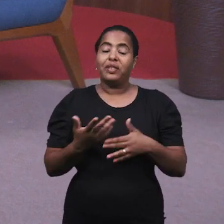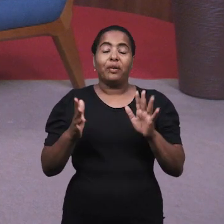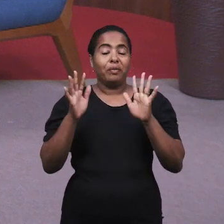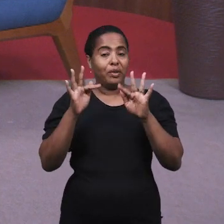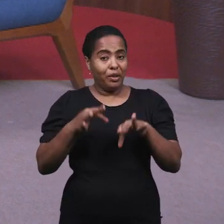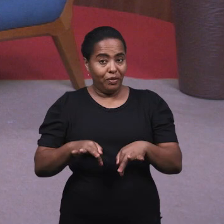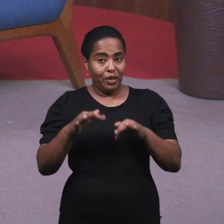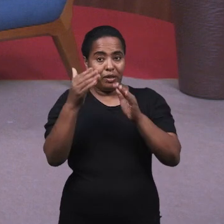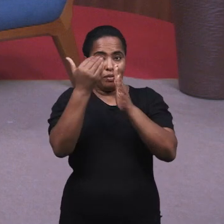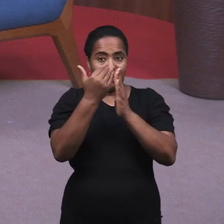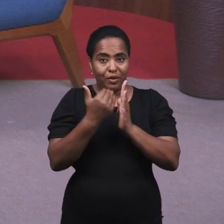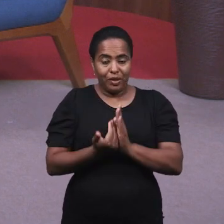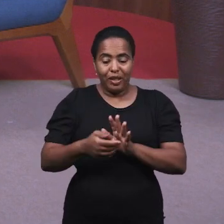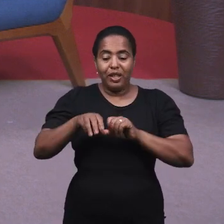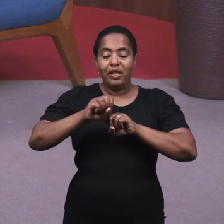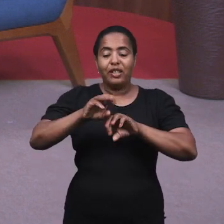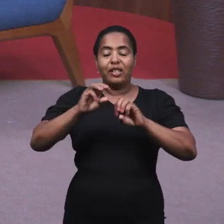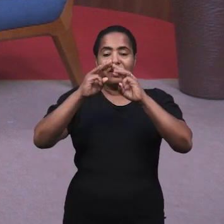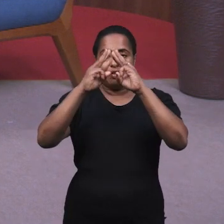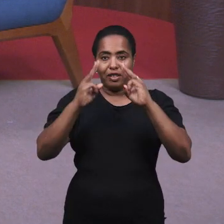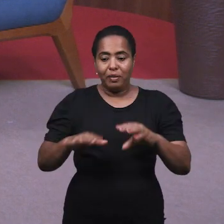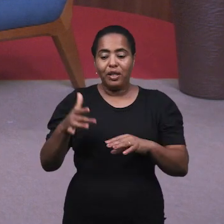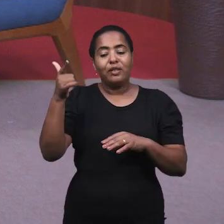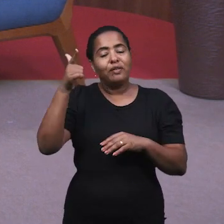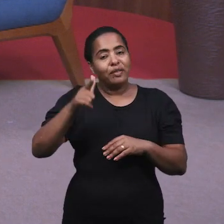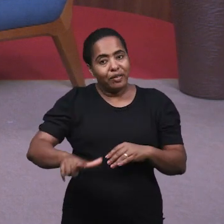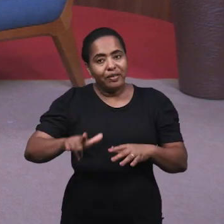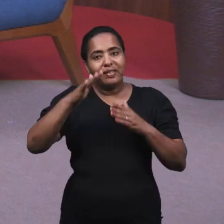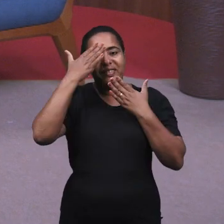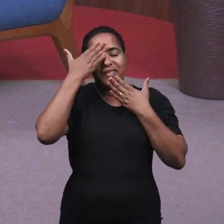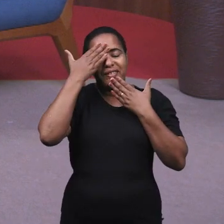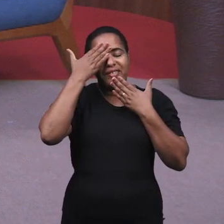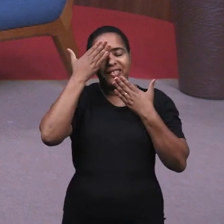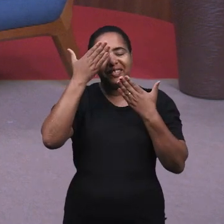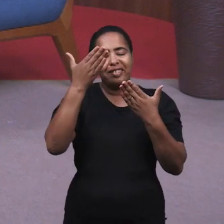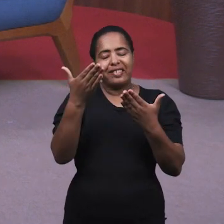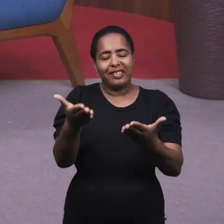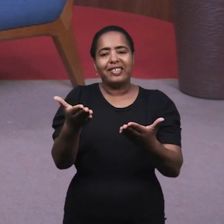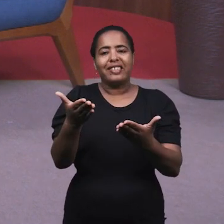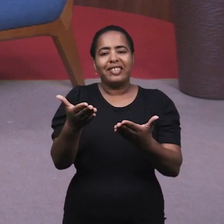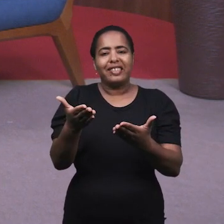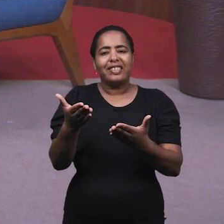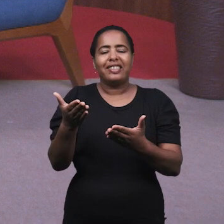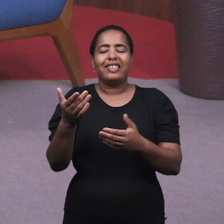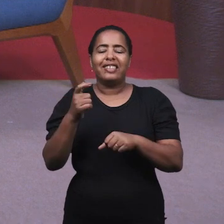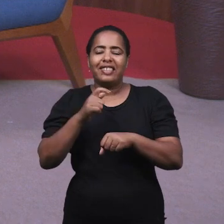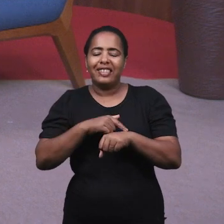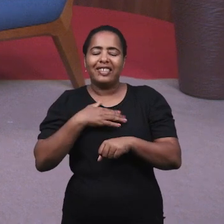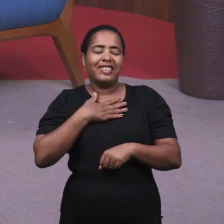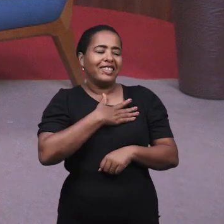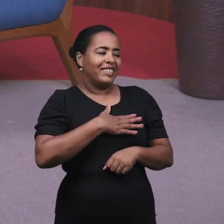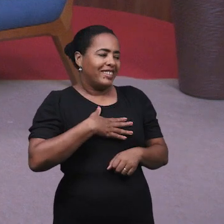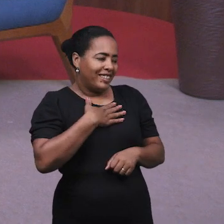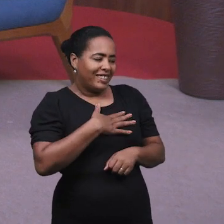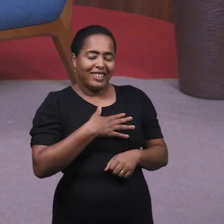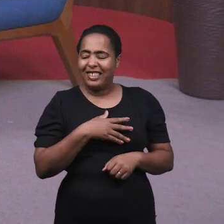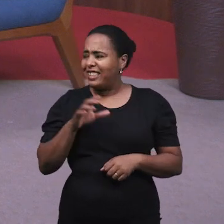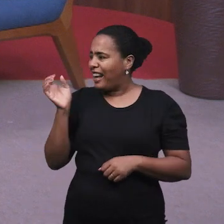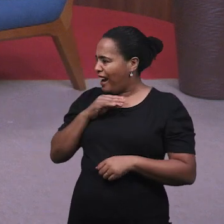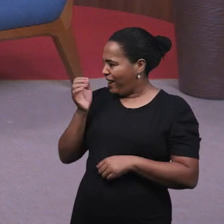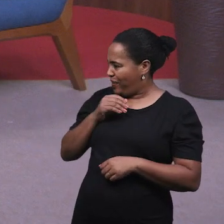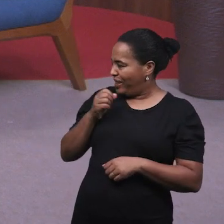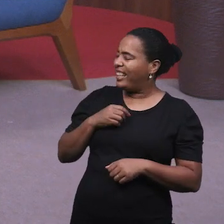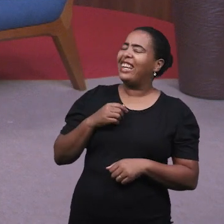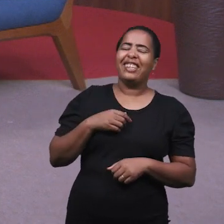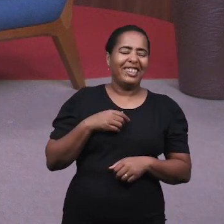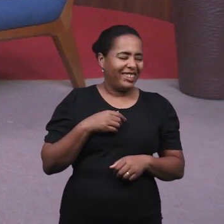remercie ce moment agréable. Ça passe tellement vite, n'est-ce pas? D'ailleurs, si on